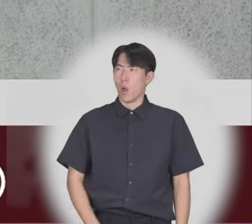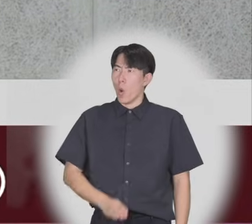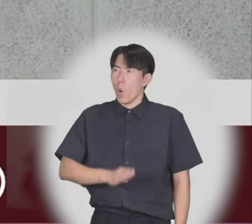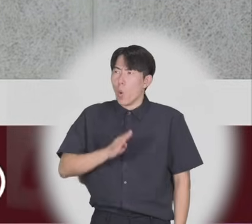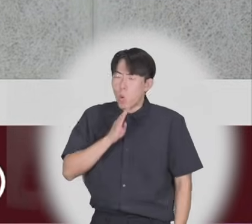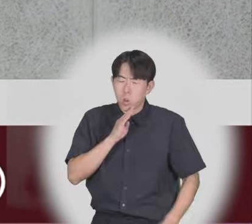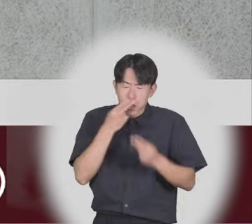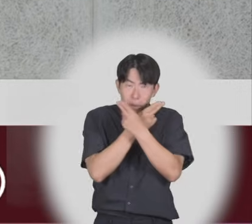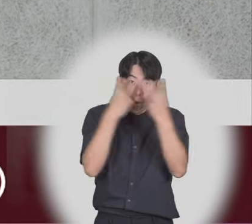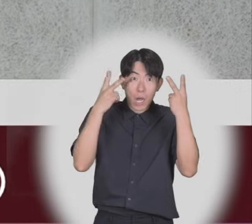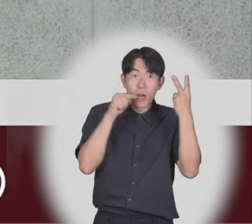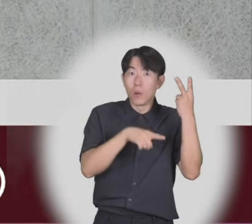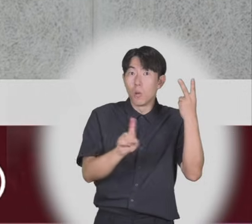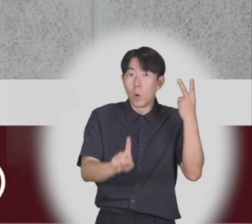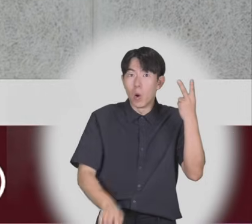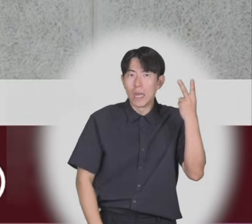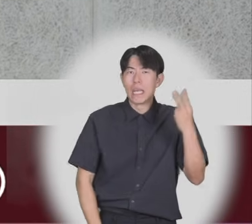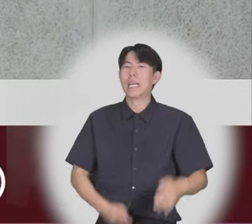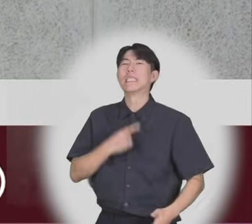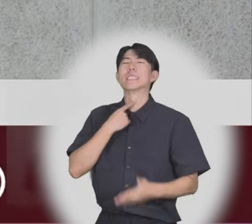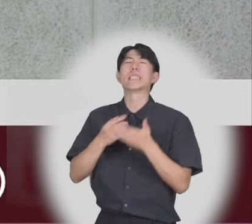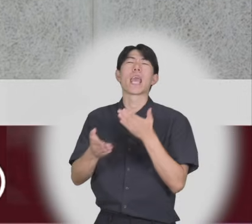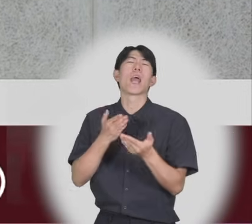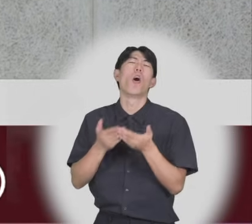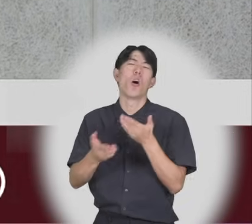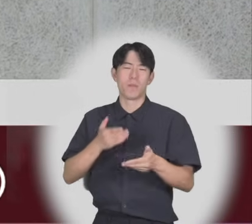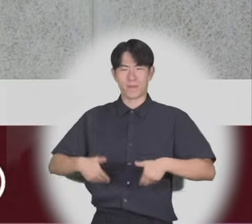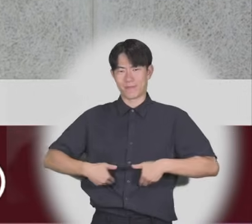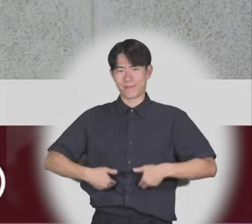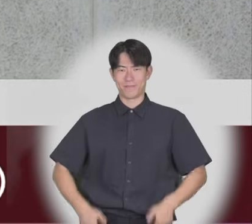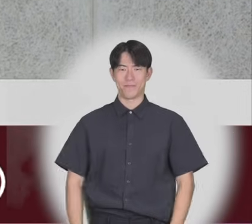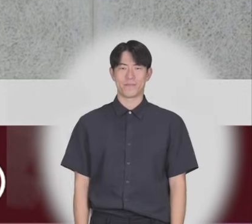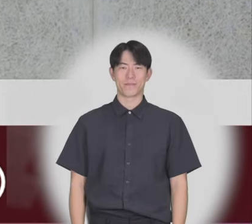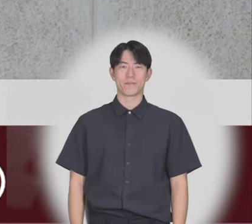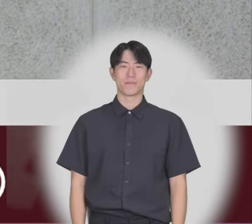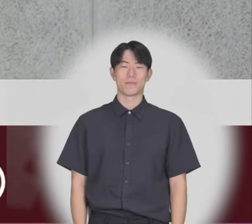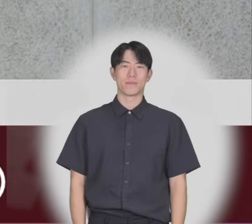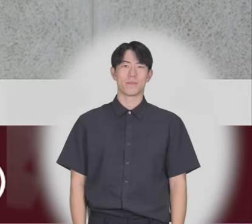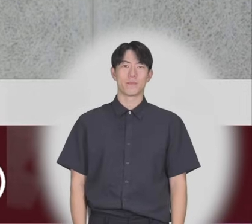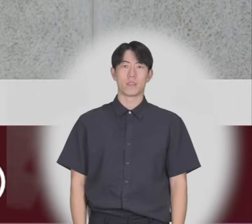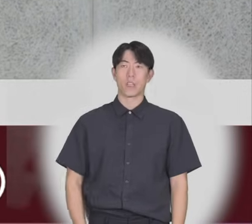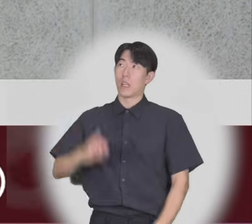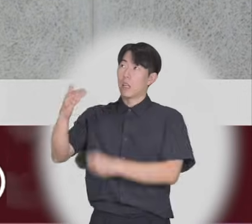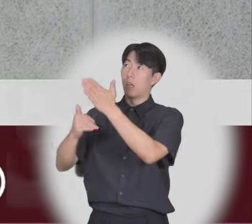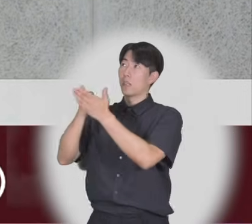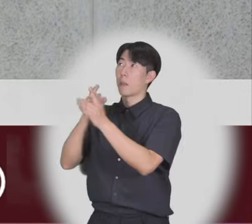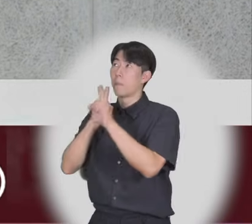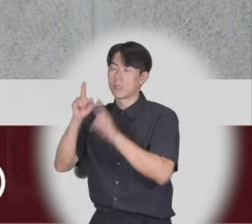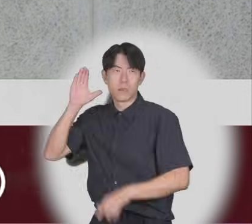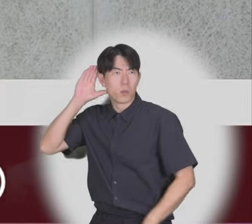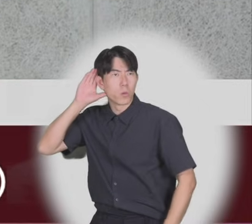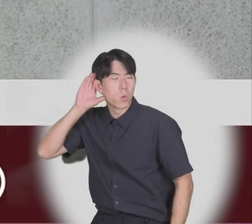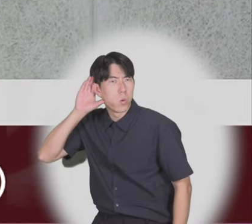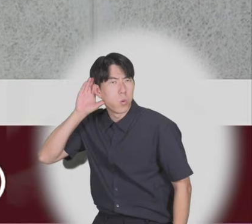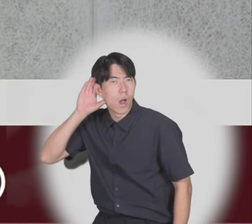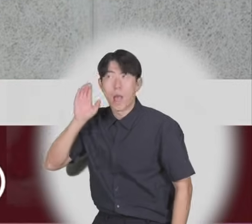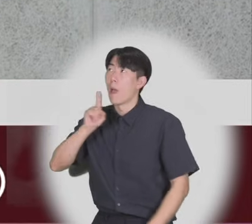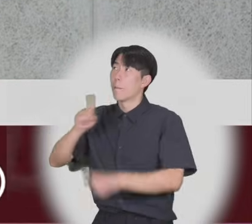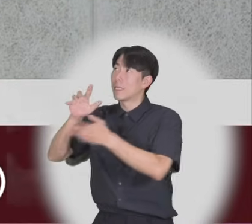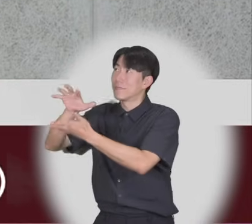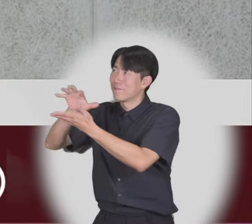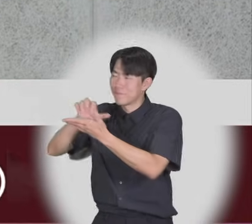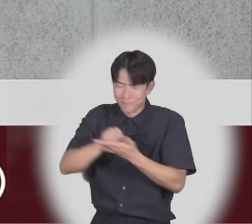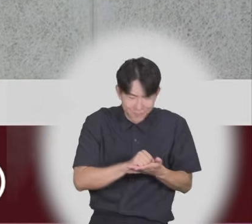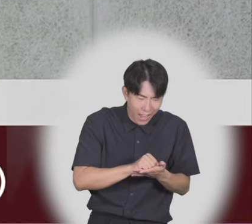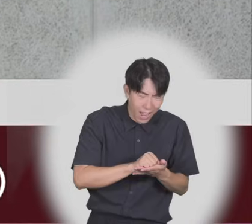것은 체험을 통해서 알게 되는 겁니다. 다시 말해서 하나님의 말씀을 듣고 그 말씀대로